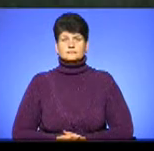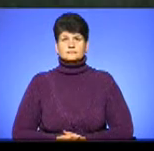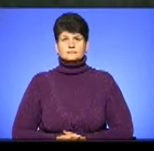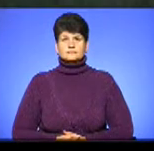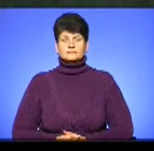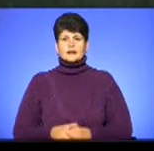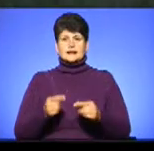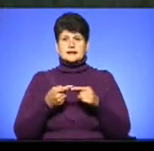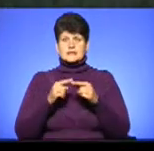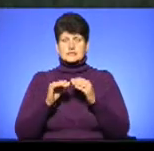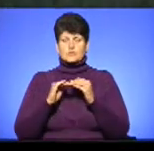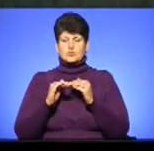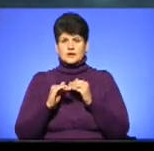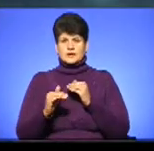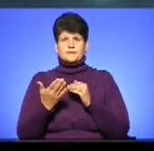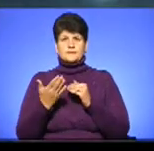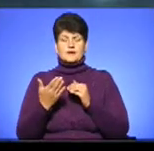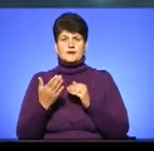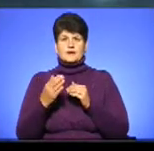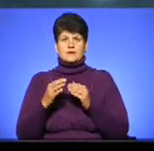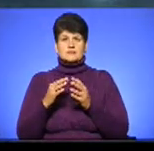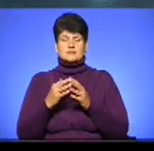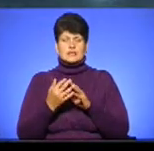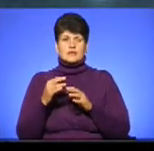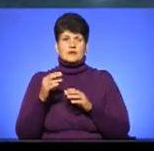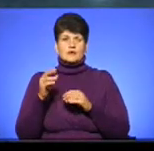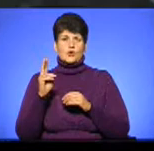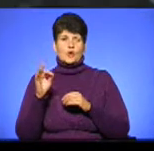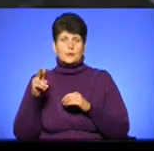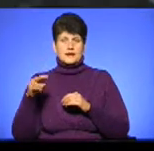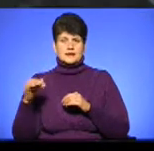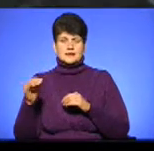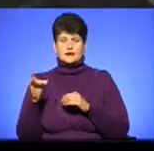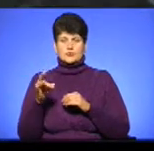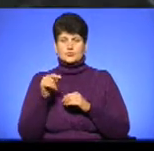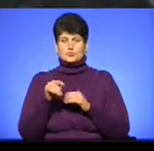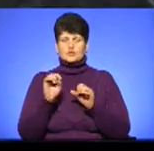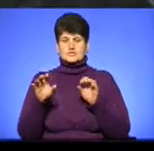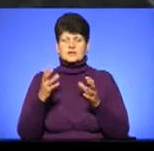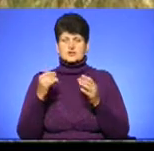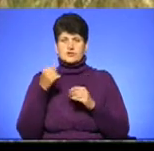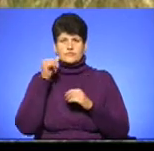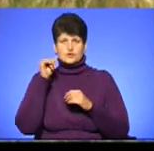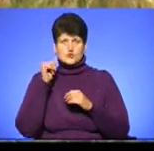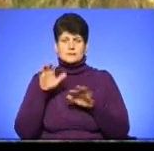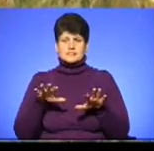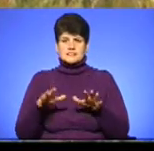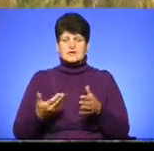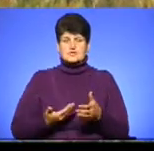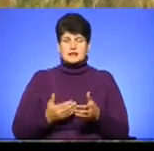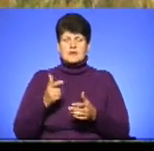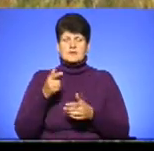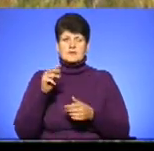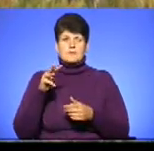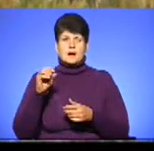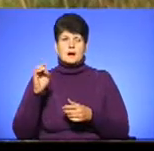Це поля у селі П'ядики Коломийського району. У цьому населеному пункті розкидали вакцину ще вчора. Місцева жителька Ганна Марків